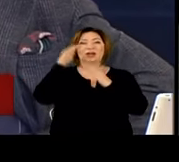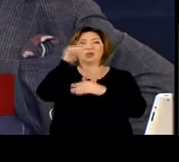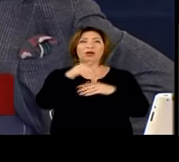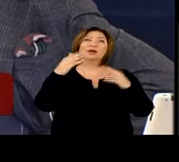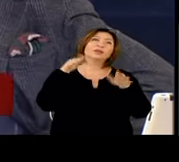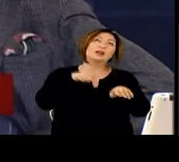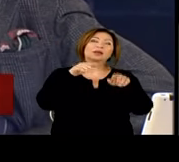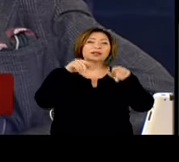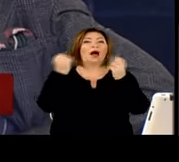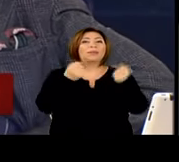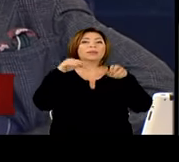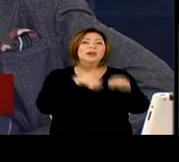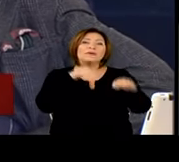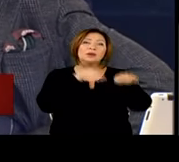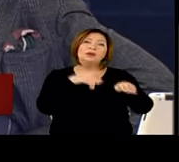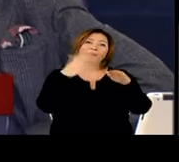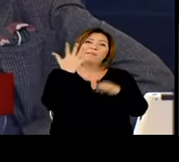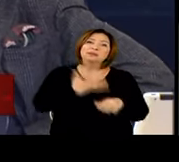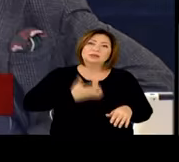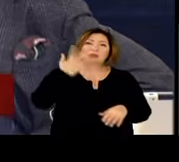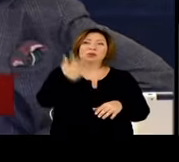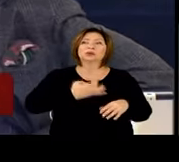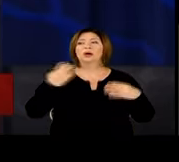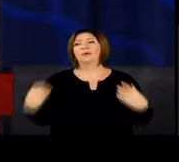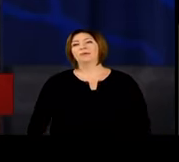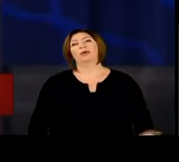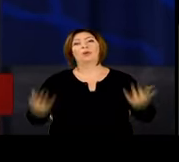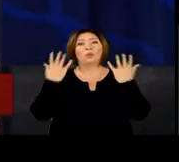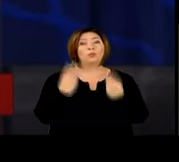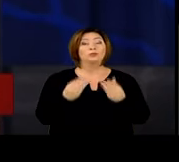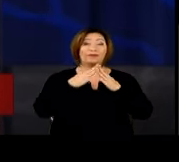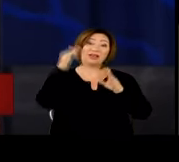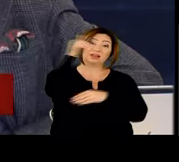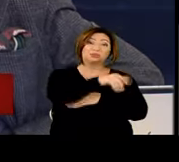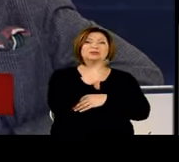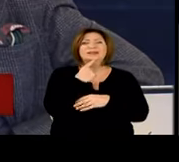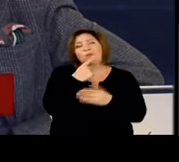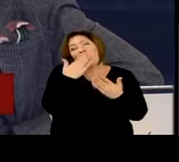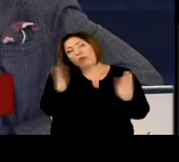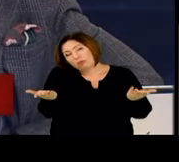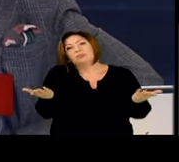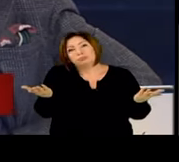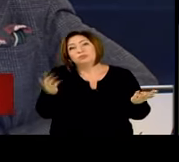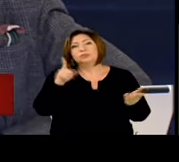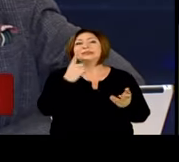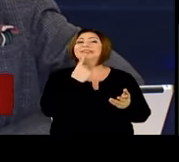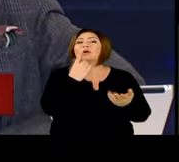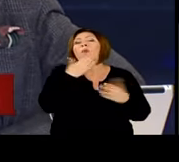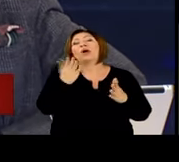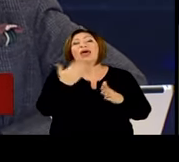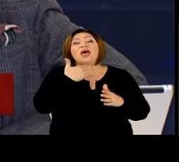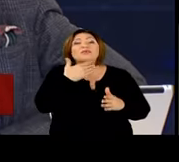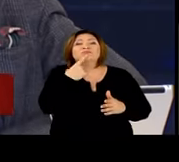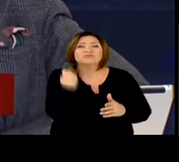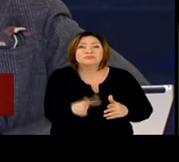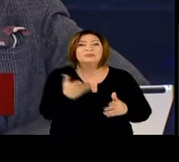saat trafikte kalmış, 5 saat trafikte kalmış. Bu seni öldürür yani, evet, eve gelince. Bunun ne tadı olur? Bunun hiçbir şey lezzetli olmaz. Ne eti